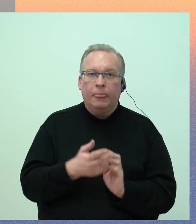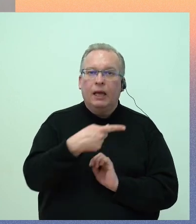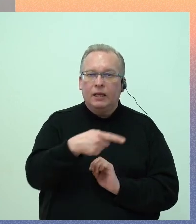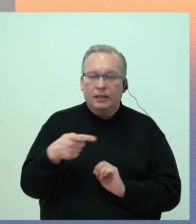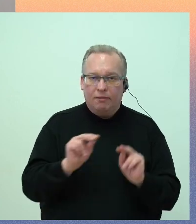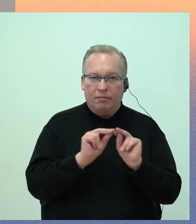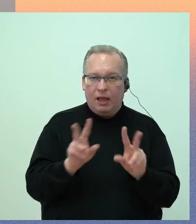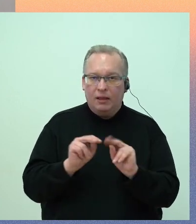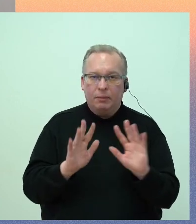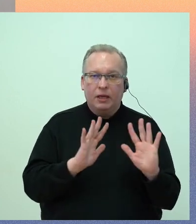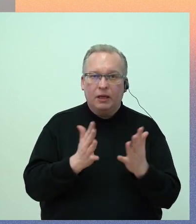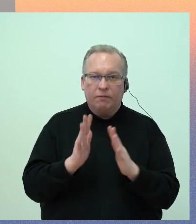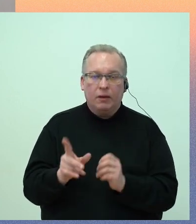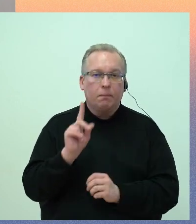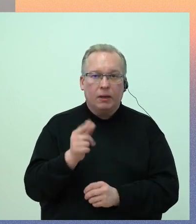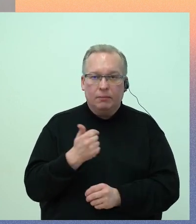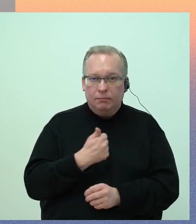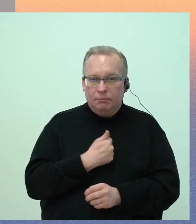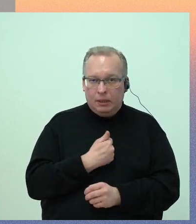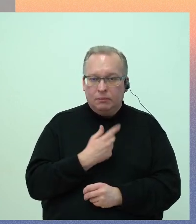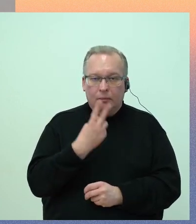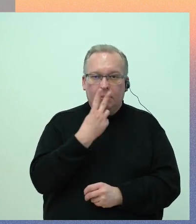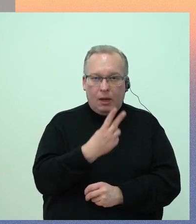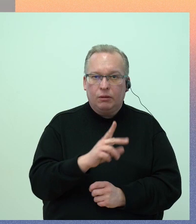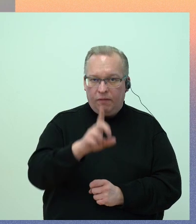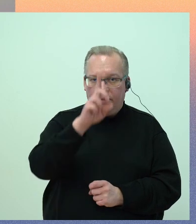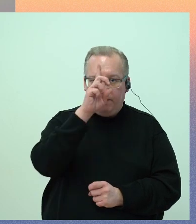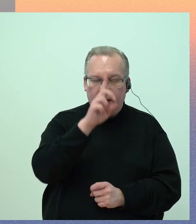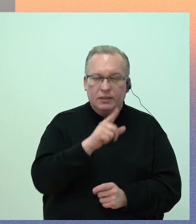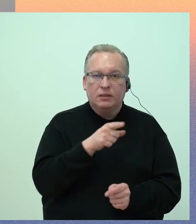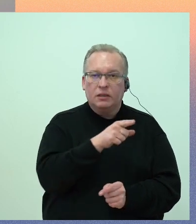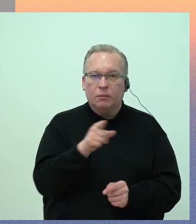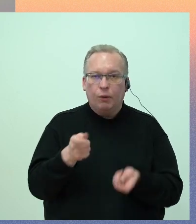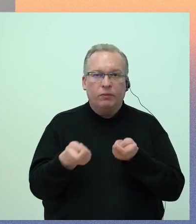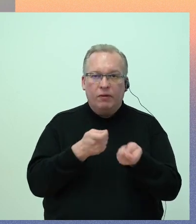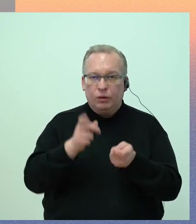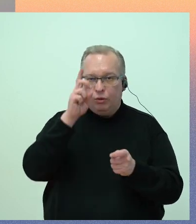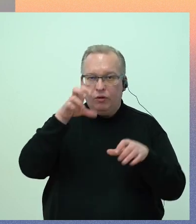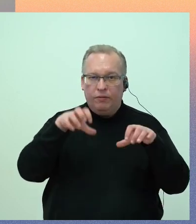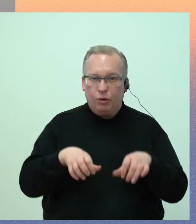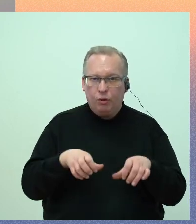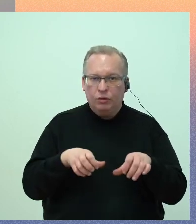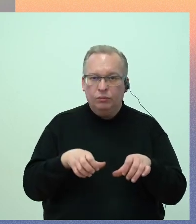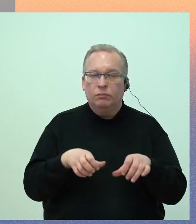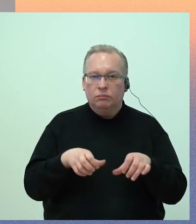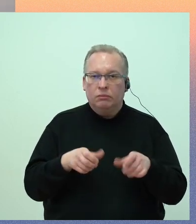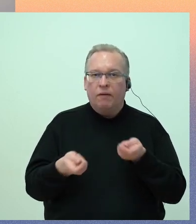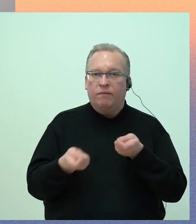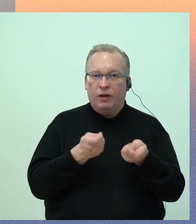kiti tragiški įvykiai, bet mes matome, kad valstybių vadovų ir vyriausybių vadovų